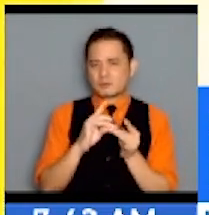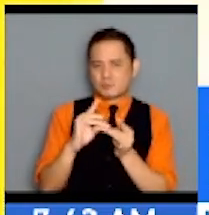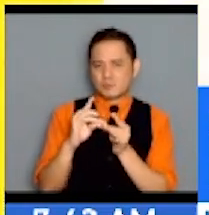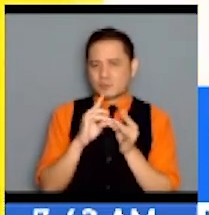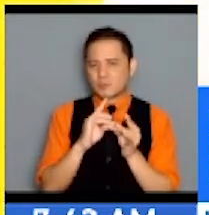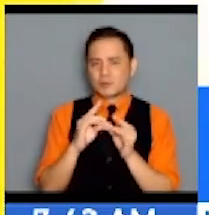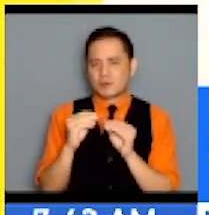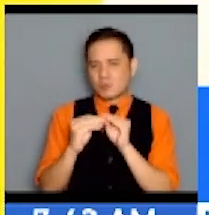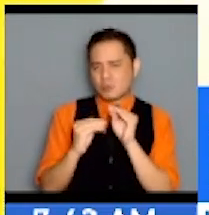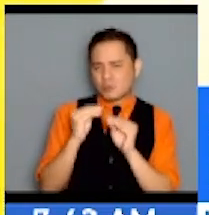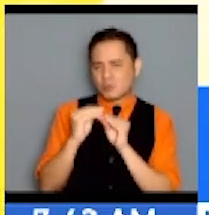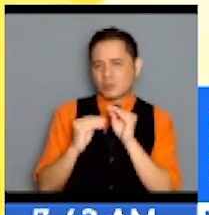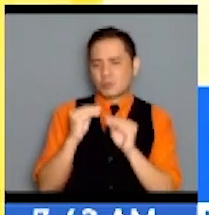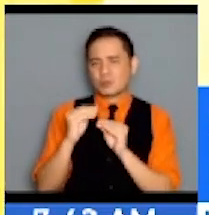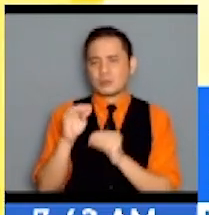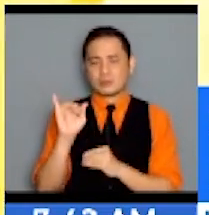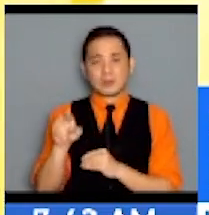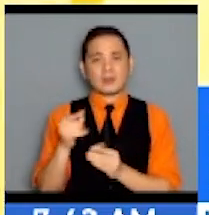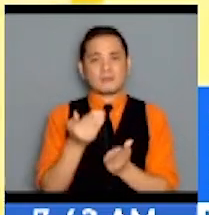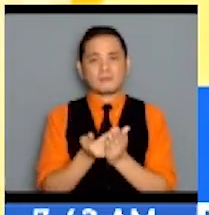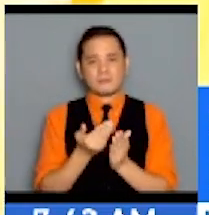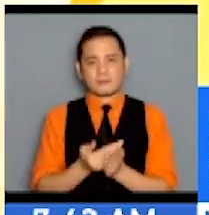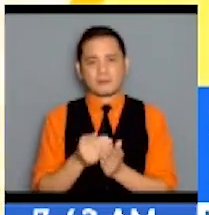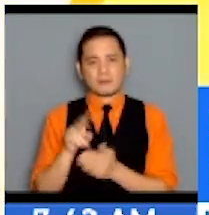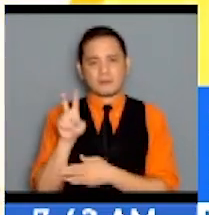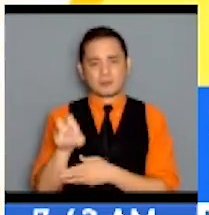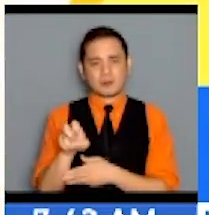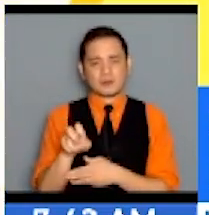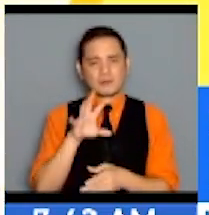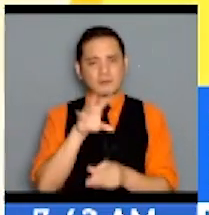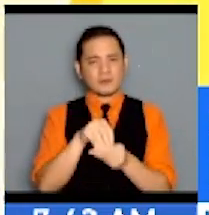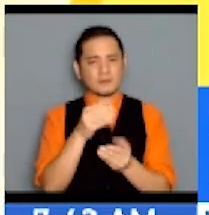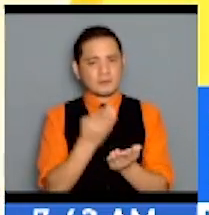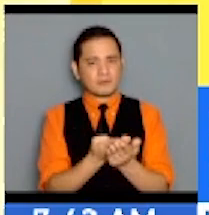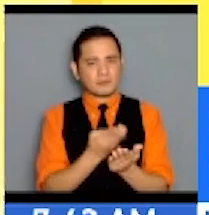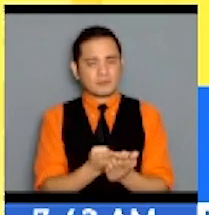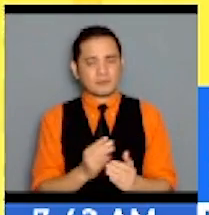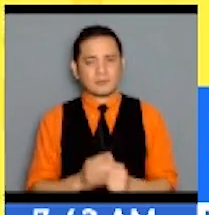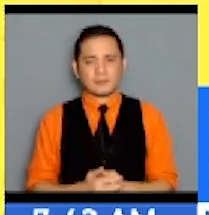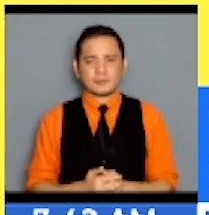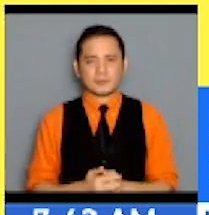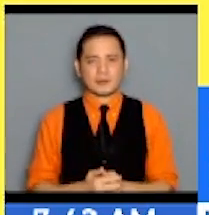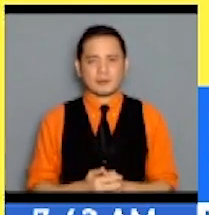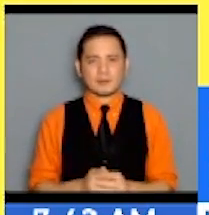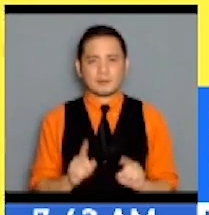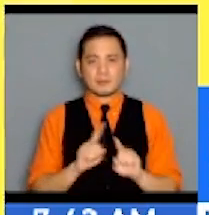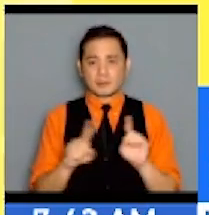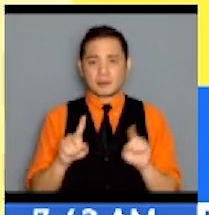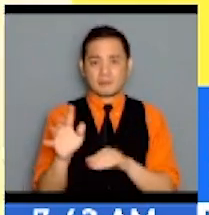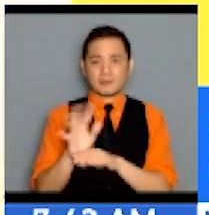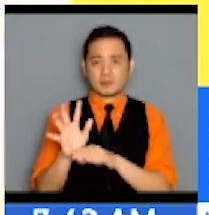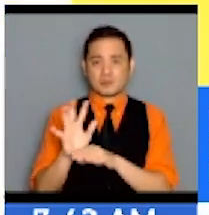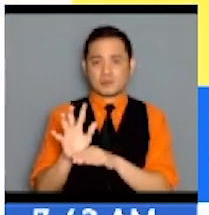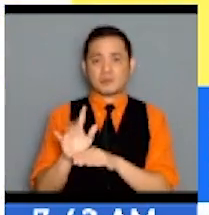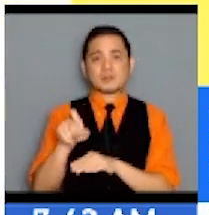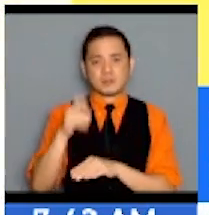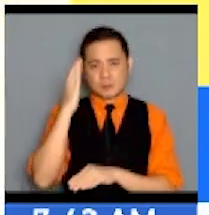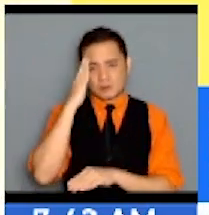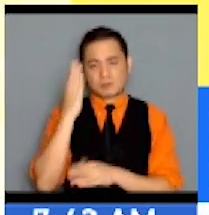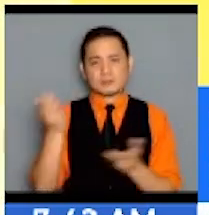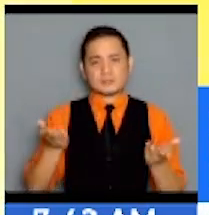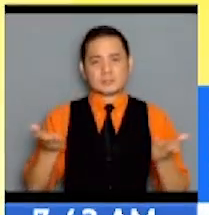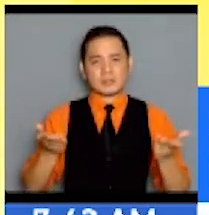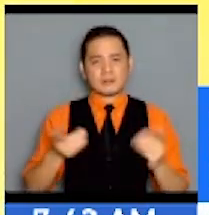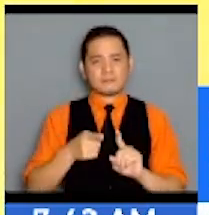dati ang ebidensya. Pero of course, kailangan natin malaman kung saan ba nanggaling ang video na yan kasi baka labag naman to